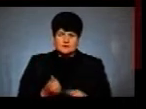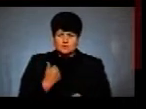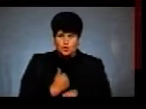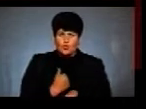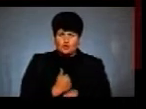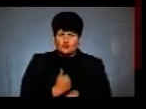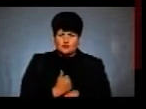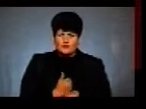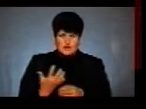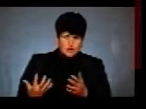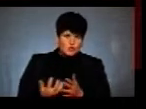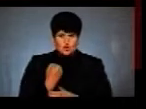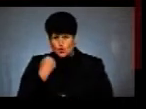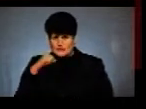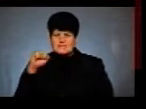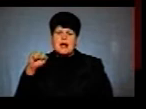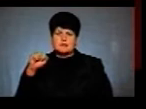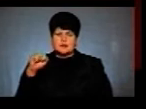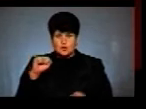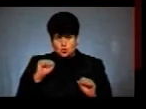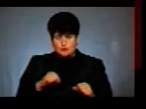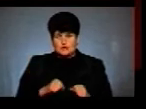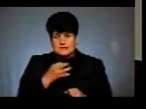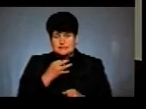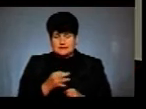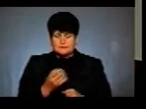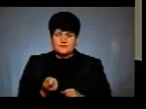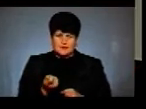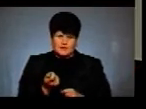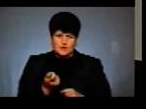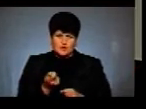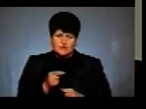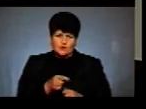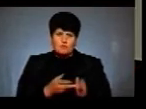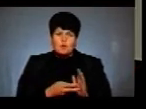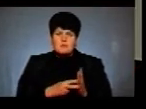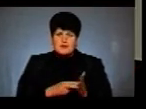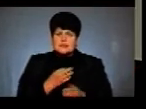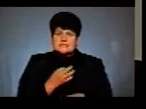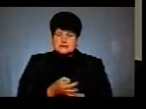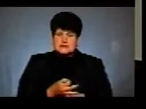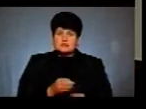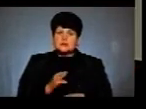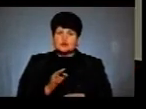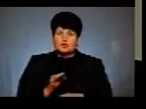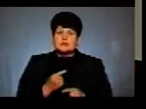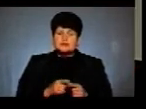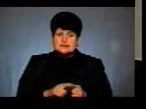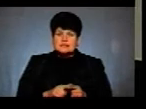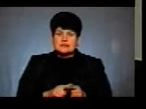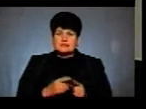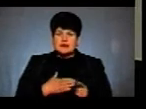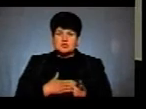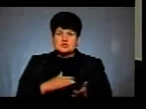ключові досягнення, так би мовити, якщо так можна собі дозволити трошечки в тому плані сказати, то все-таки це наш